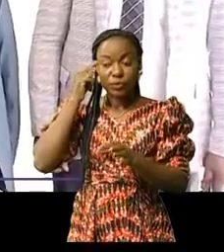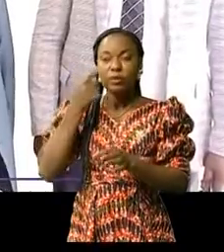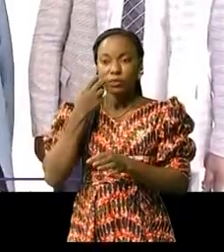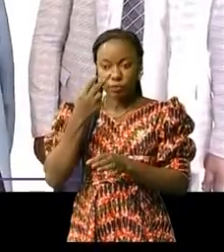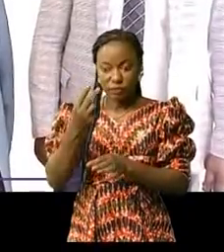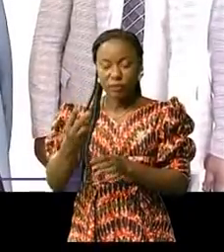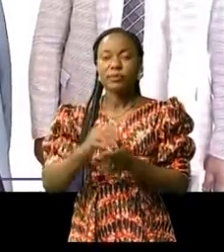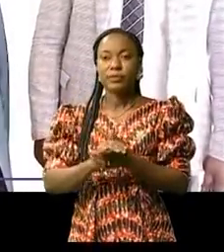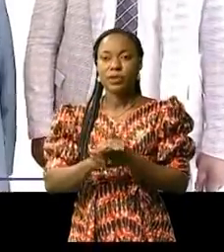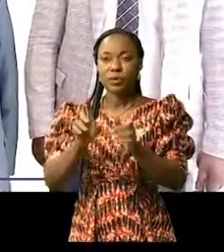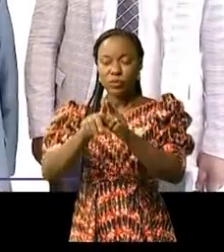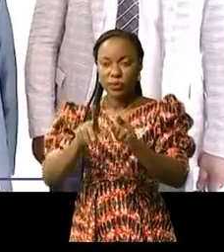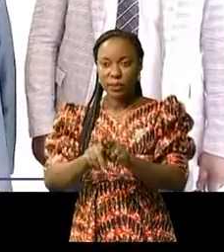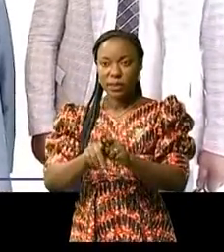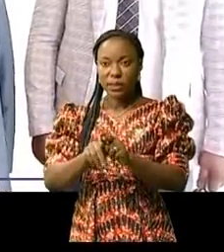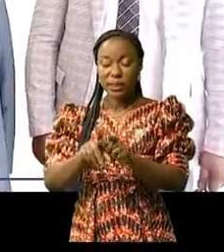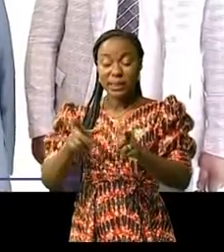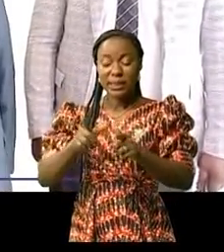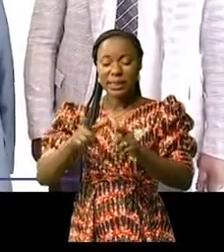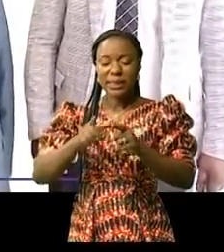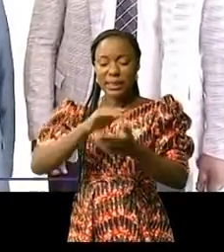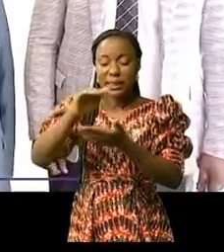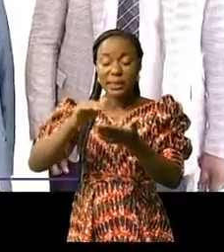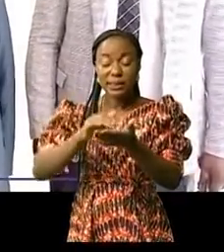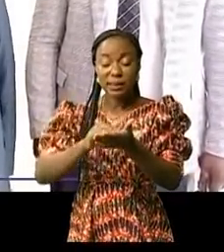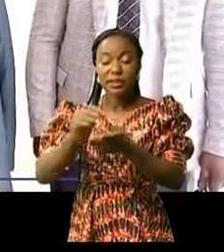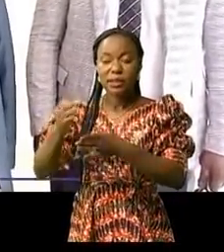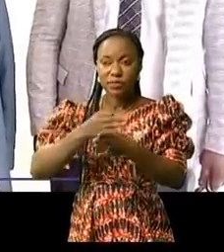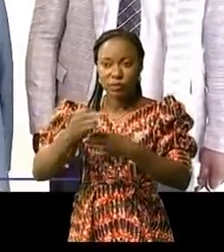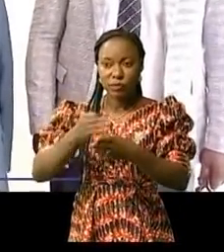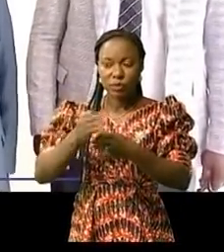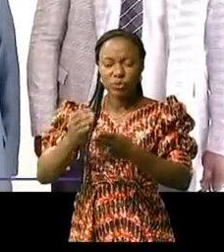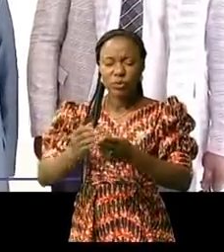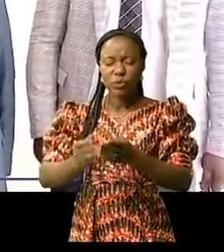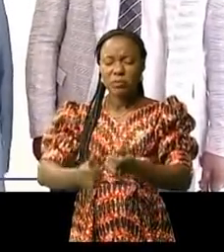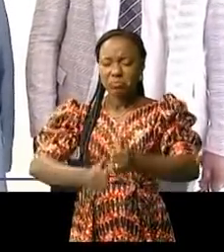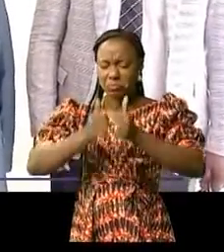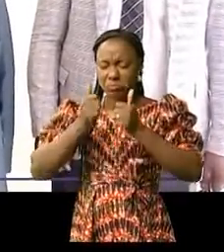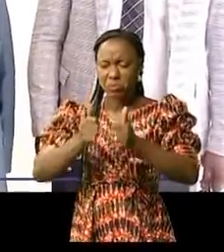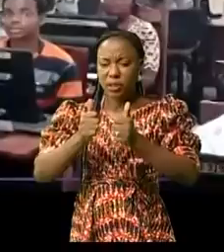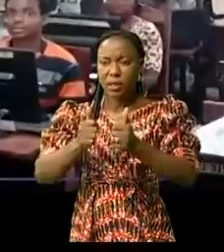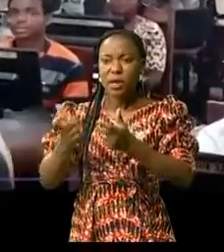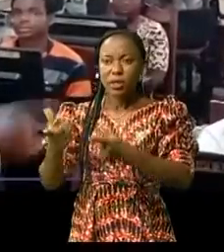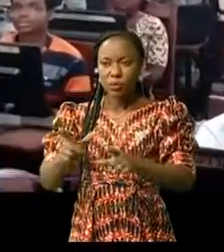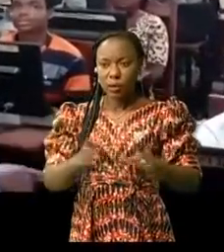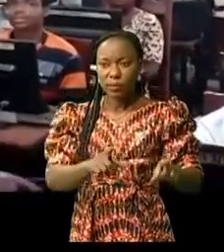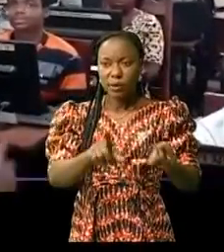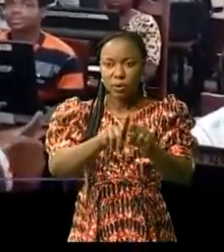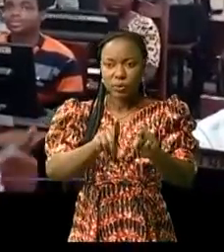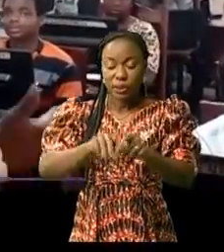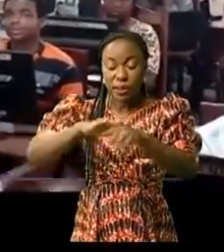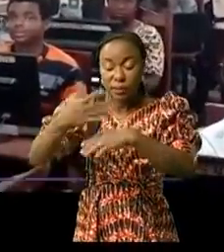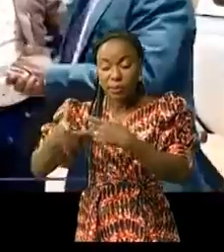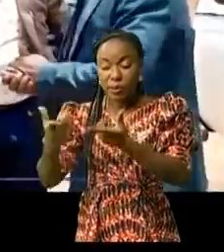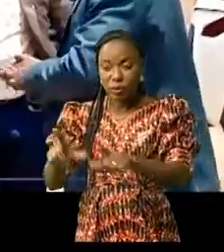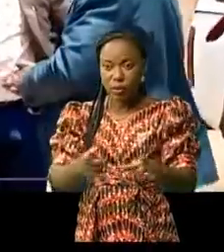barre dont 17 pour tous ceux qui sont au coeur de nos appels et lui à la barre pour